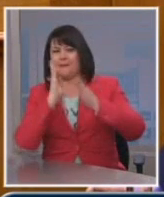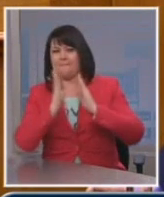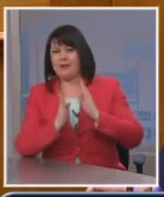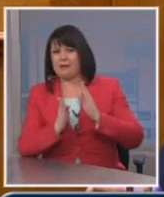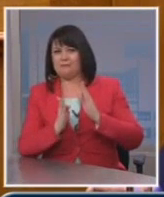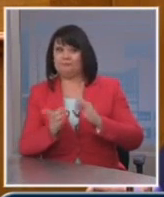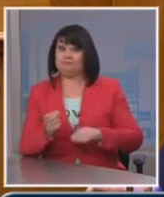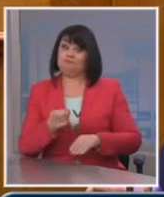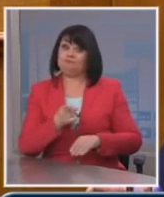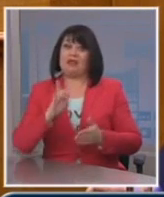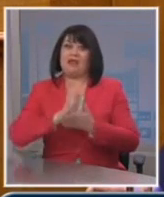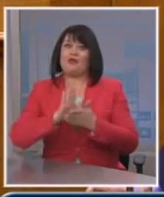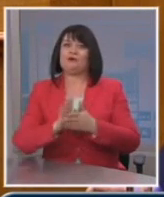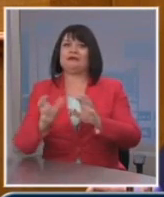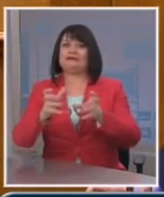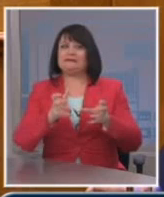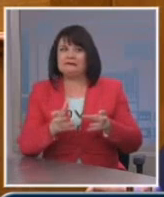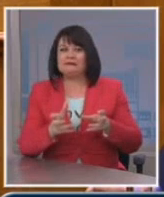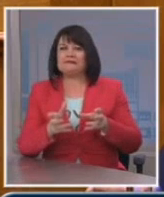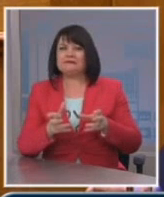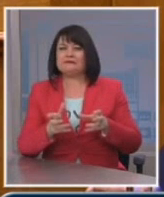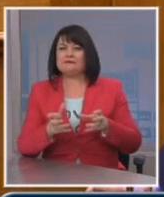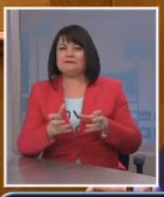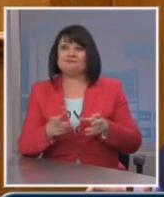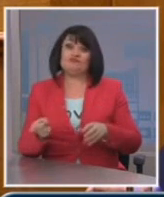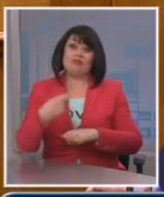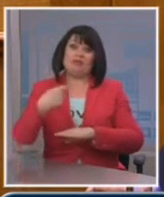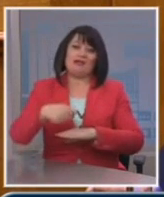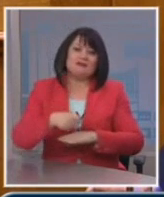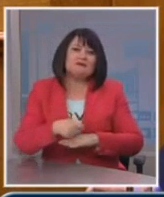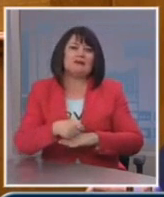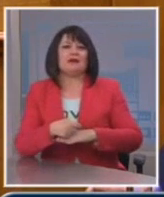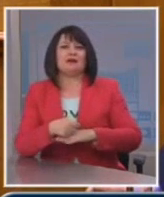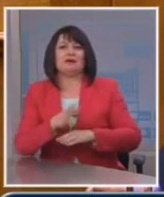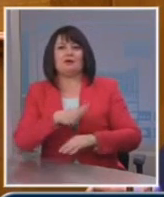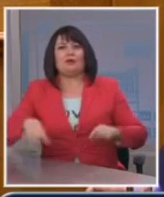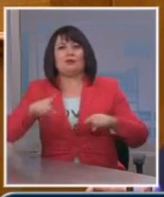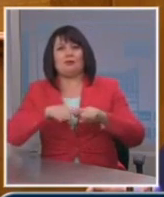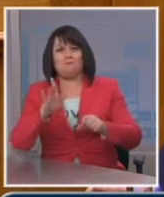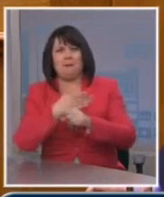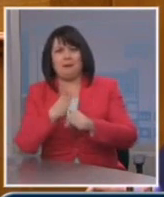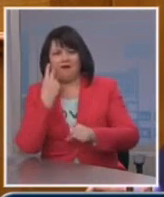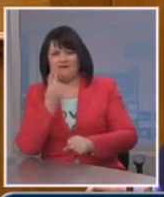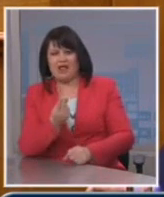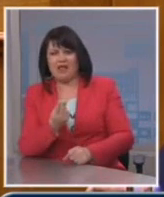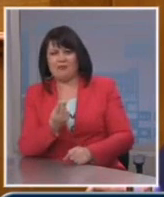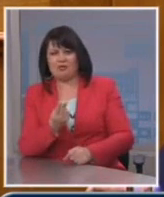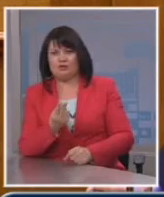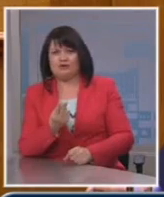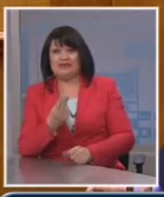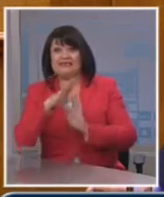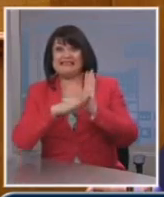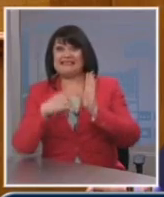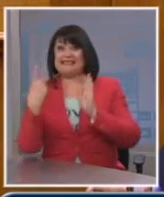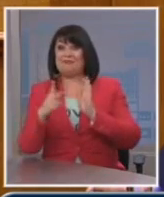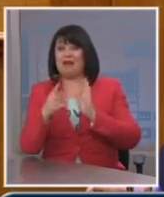αγωνιούντες εκδότες, καναλάρχες, οι οποίοι βλέπουν όχι τη χώρα να καταστρέφεται, αλλά το σύστημα εξουσίας